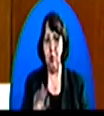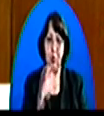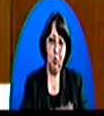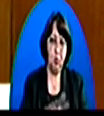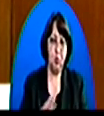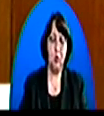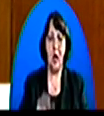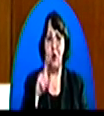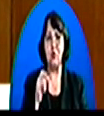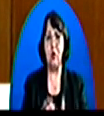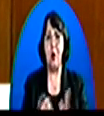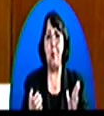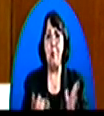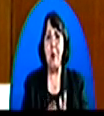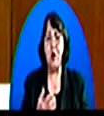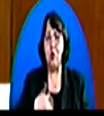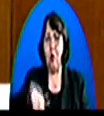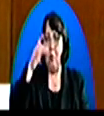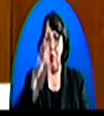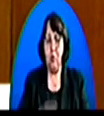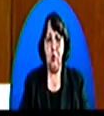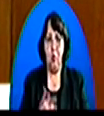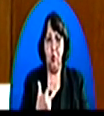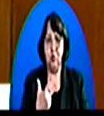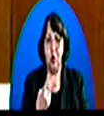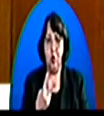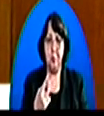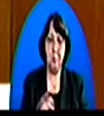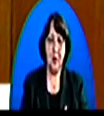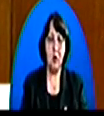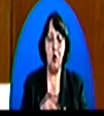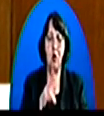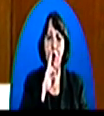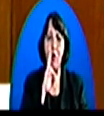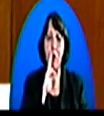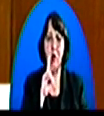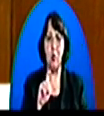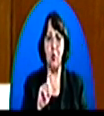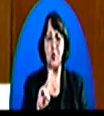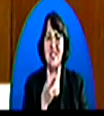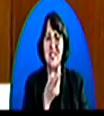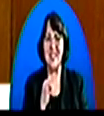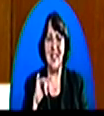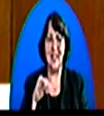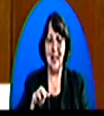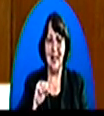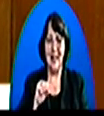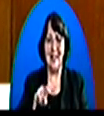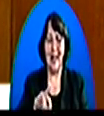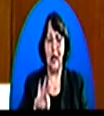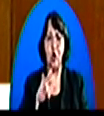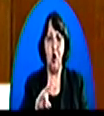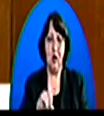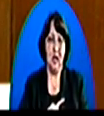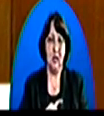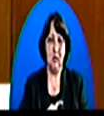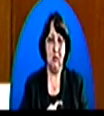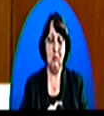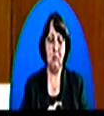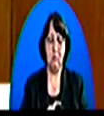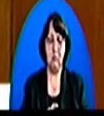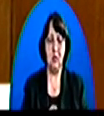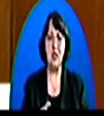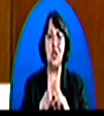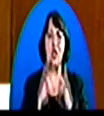16,000 төгрөгийн, за том хүнд нь 32,000 төгрөгийн хүнсний толон олохор болж байгаа. Энэ бол яг одоо үндсэндээ тэр эмзэг нийгмийн